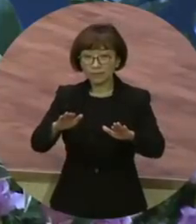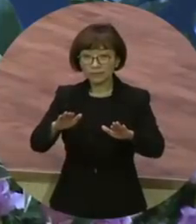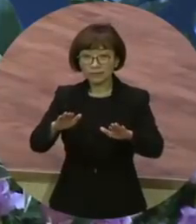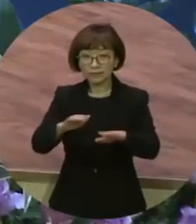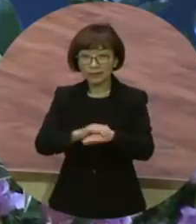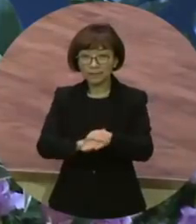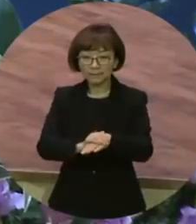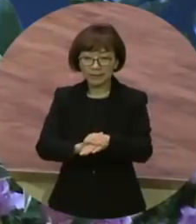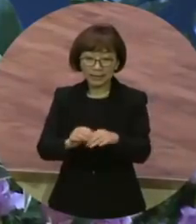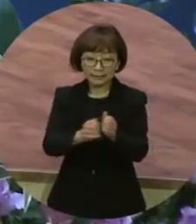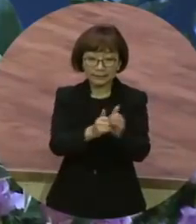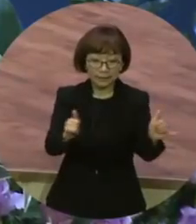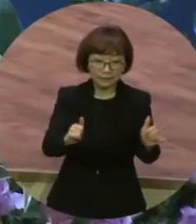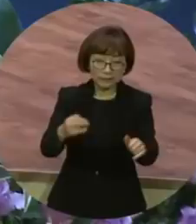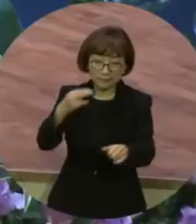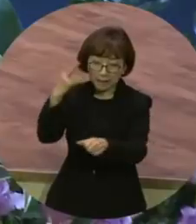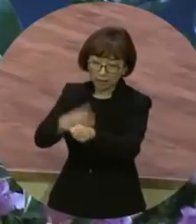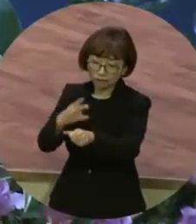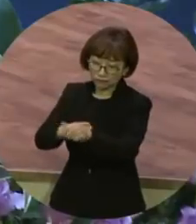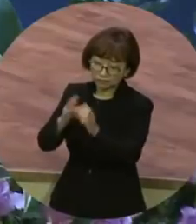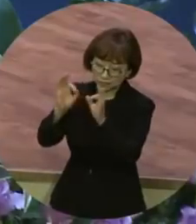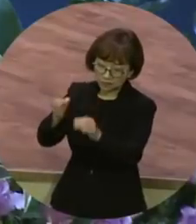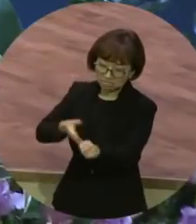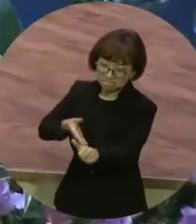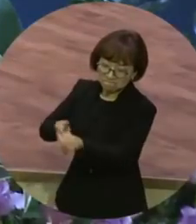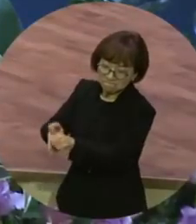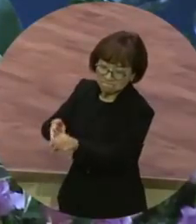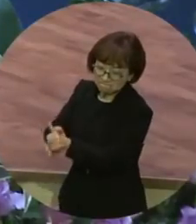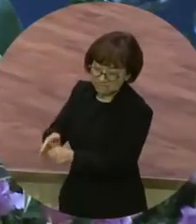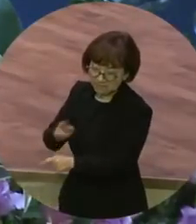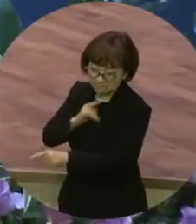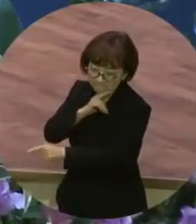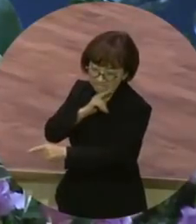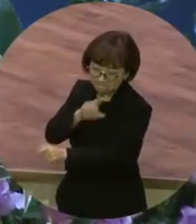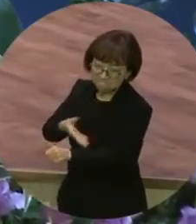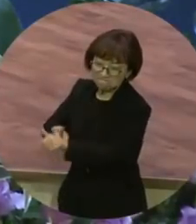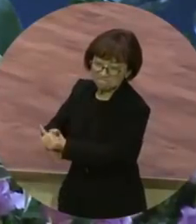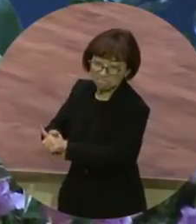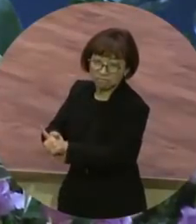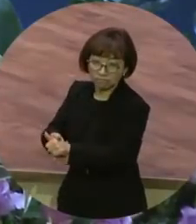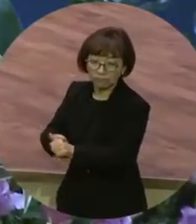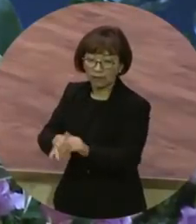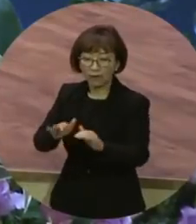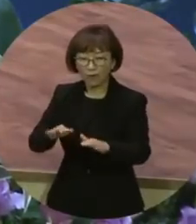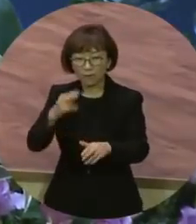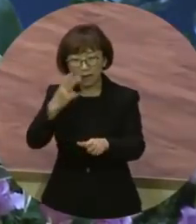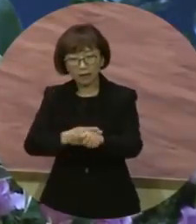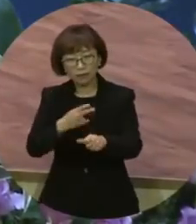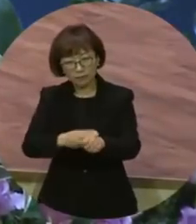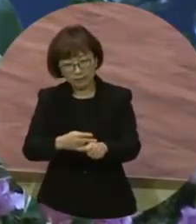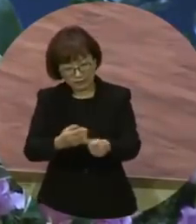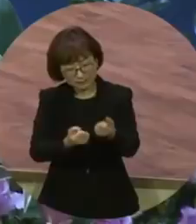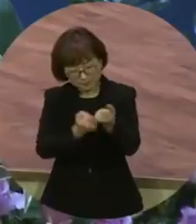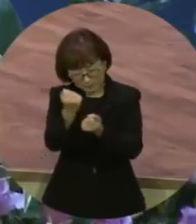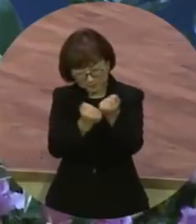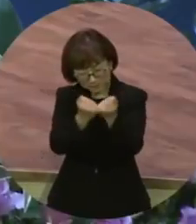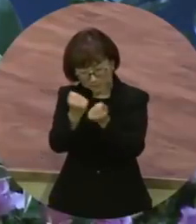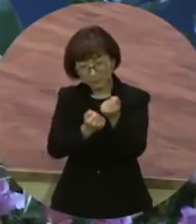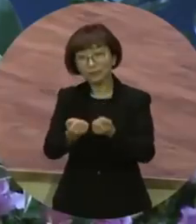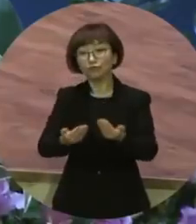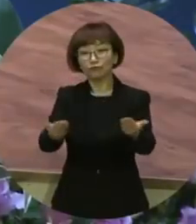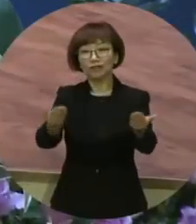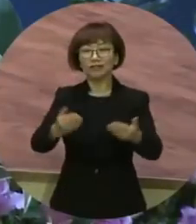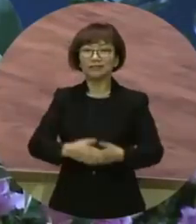안 되는 의심을 하고 적대시하는 자들에게 지금 바울은 보내는 내용이에요. 굳이 답 안 해도 되는데 자신을 비난하고 적대시하는